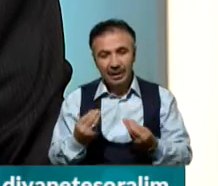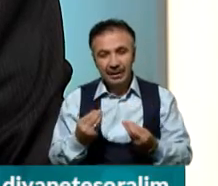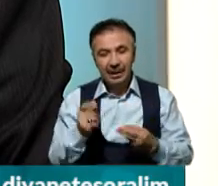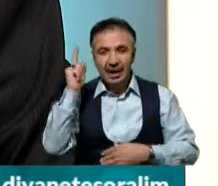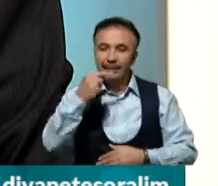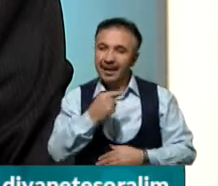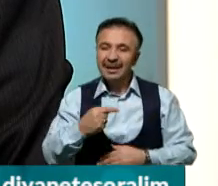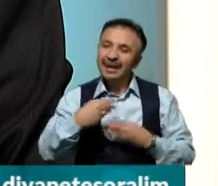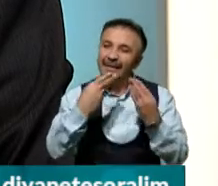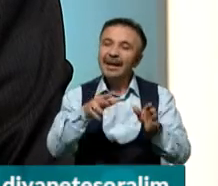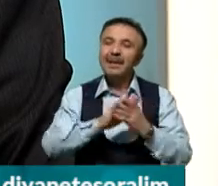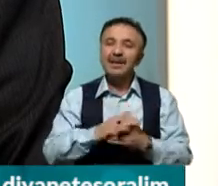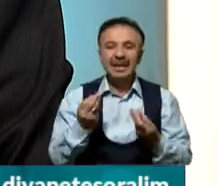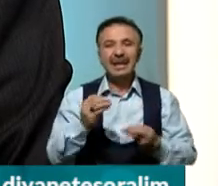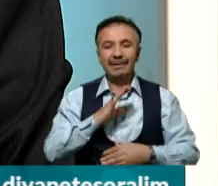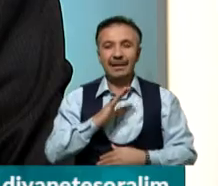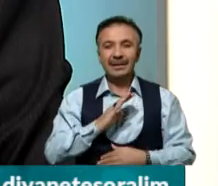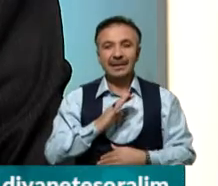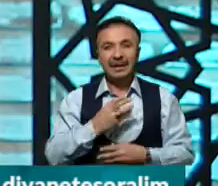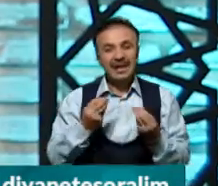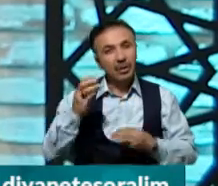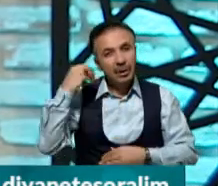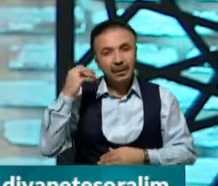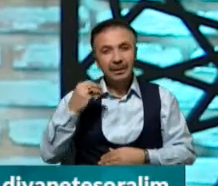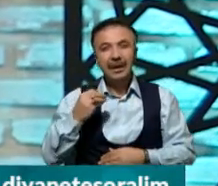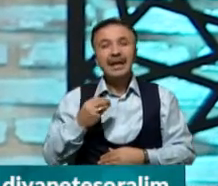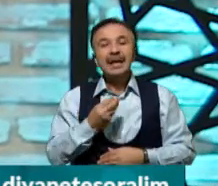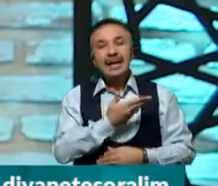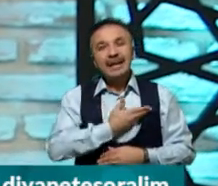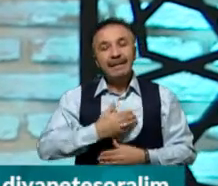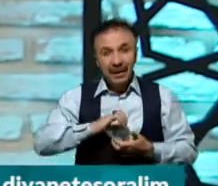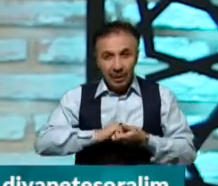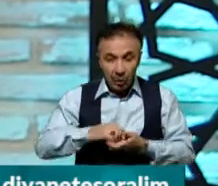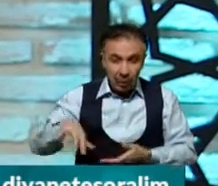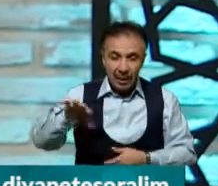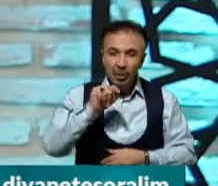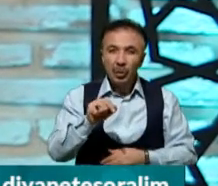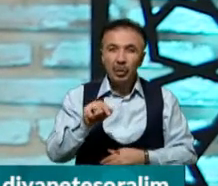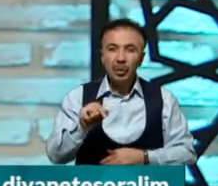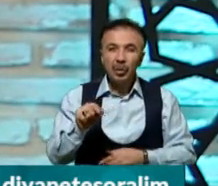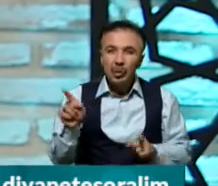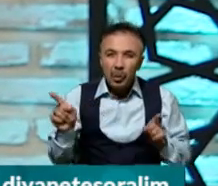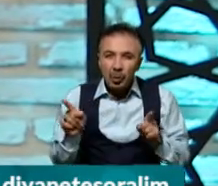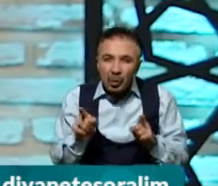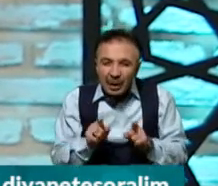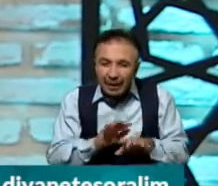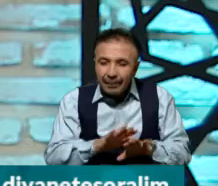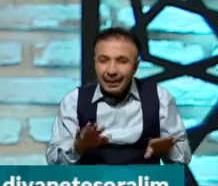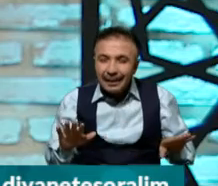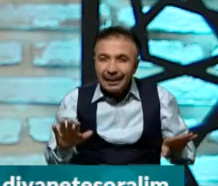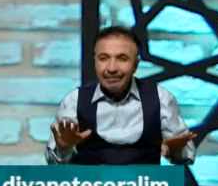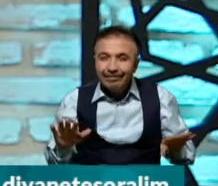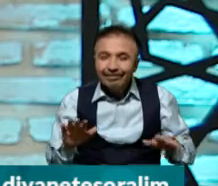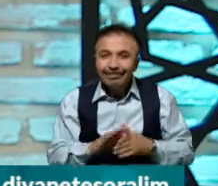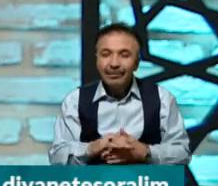eksikliğinizi göstermesin. İyi ki varsınız, iyi ki hocamızsınız. Sevgili dostlar, bugünlük bize ayrılan sürenin sonuna geldik. Yarın tekrar görüşmek ümidi ve